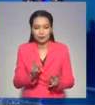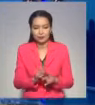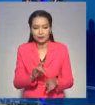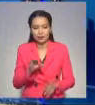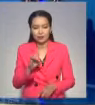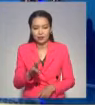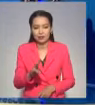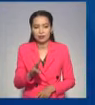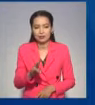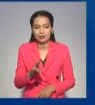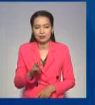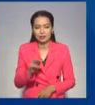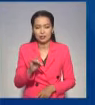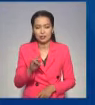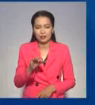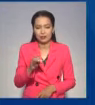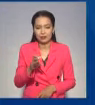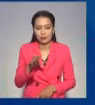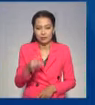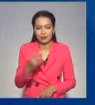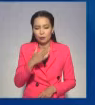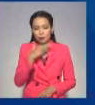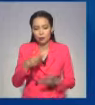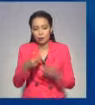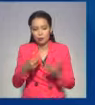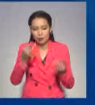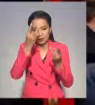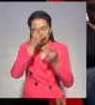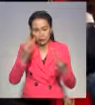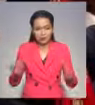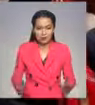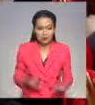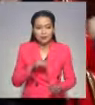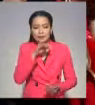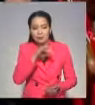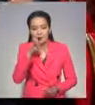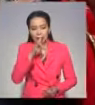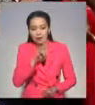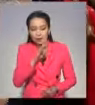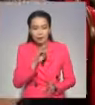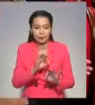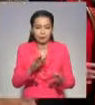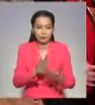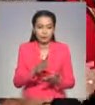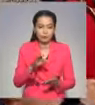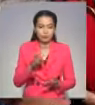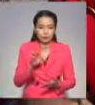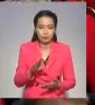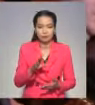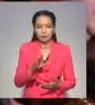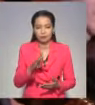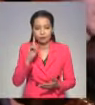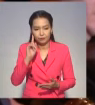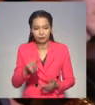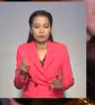Иван Червинский. Парень рассказывает многочисленным подписчикам о культуре, жизни и талантах Казахстана. Токаеву Червинский признался, что